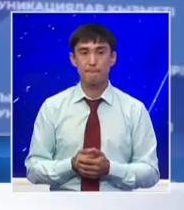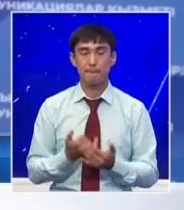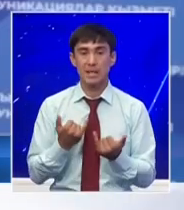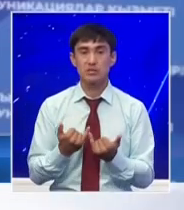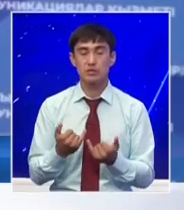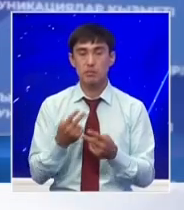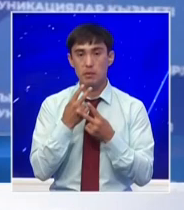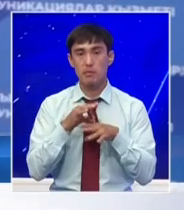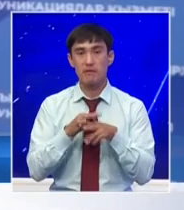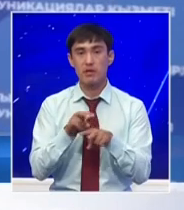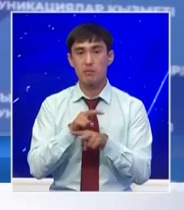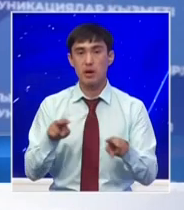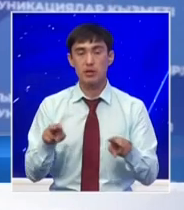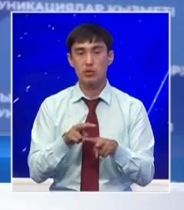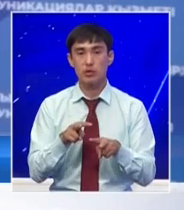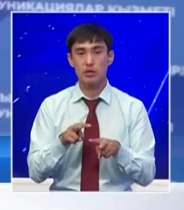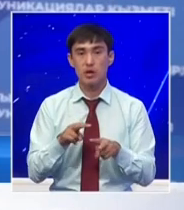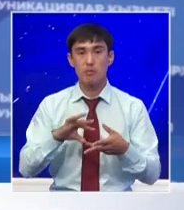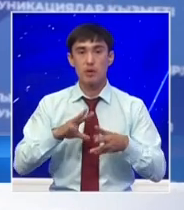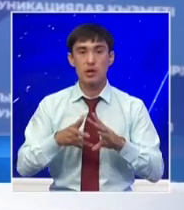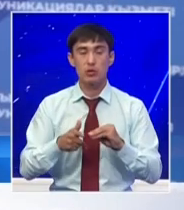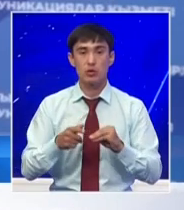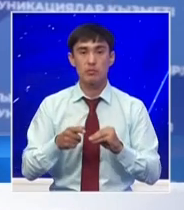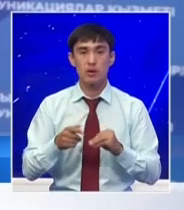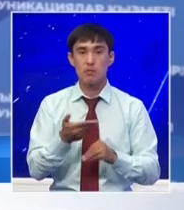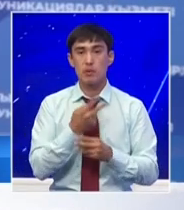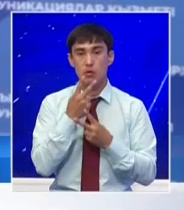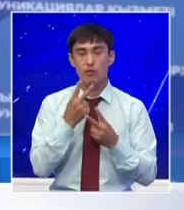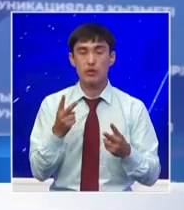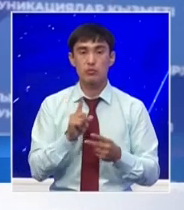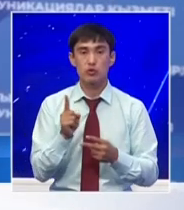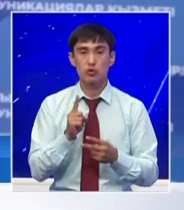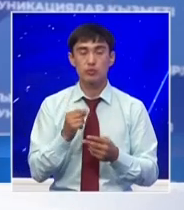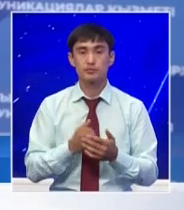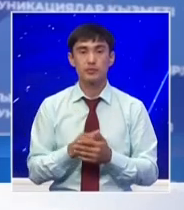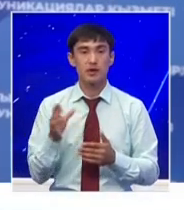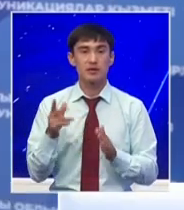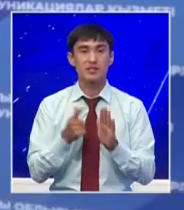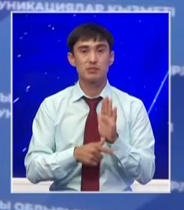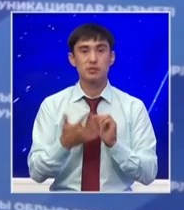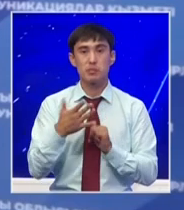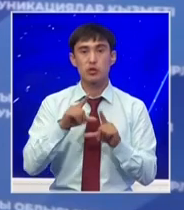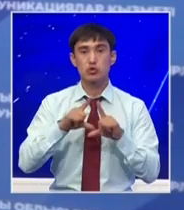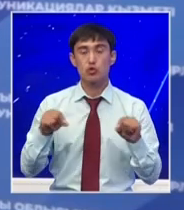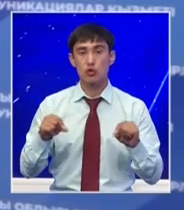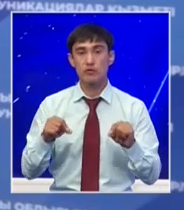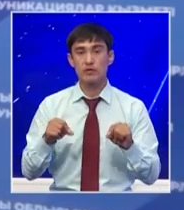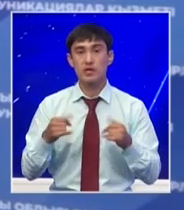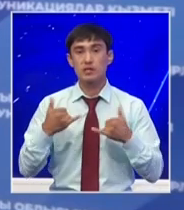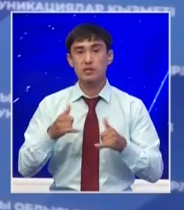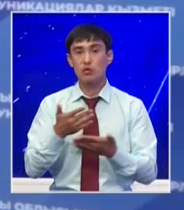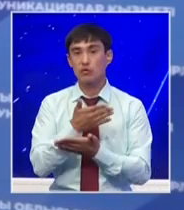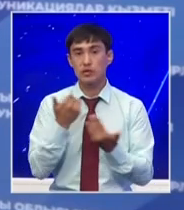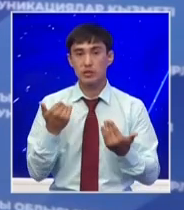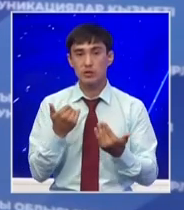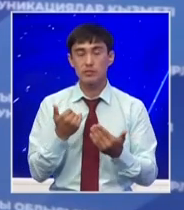Сегодня мы провели мониторинг, и по итогам мониторинга мы видим, что в 75 школах столовые